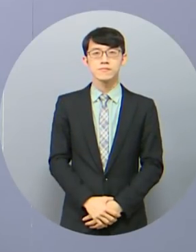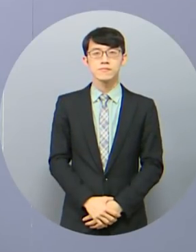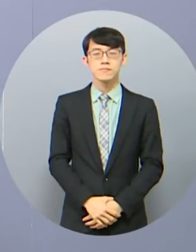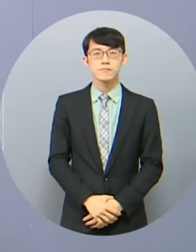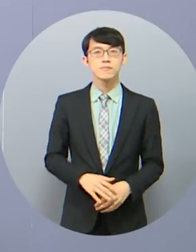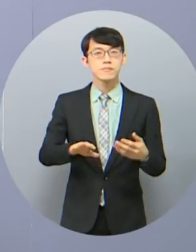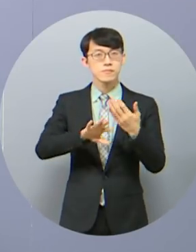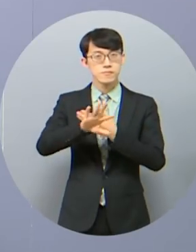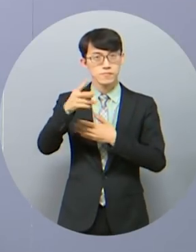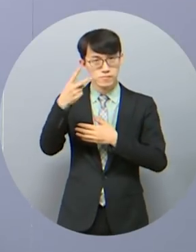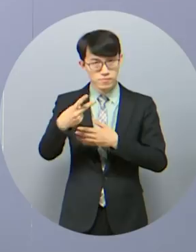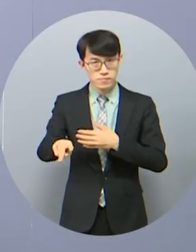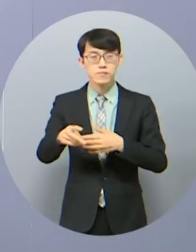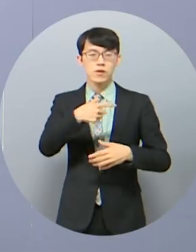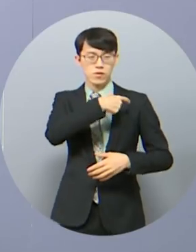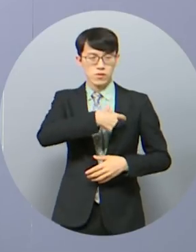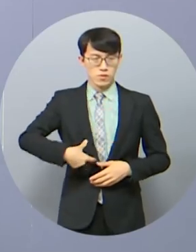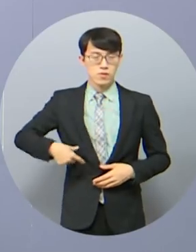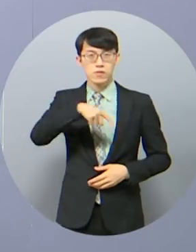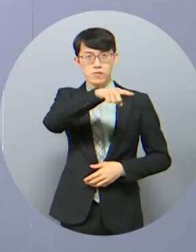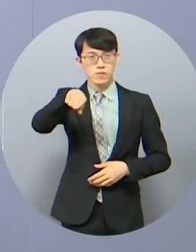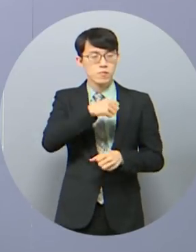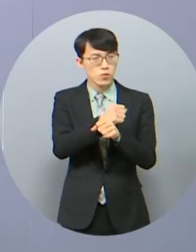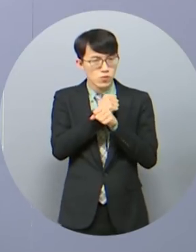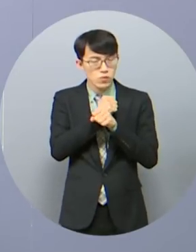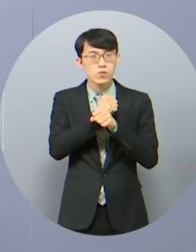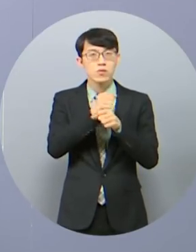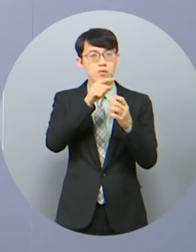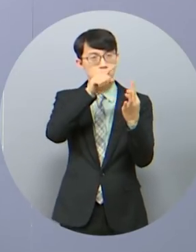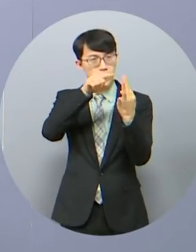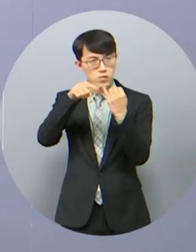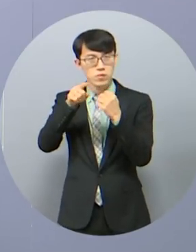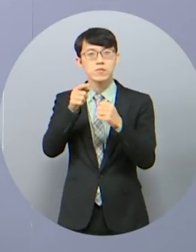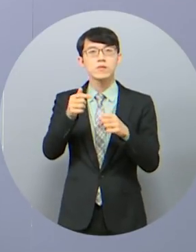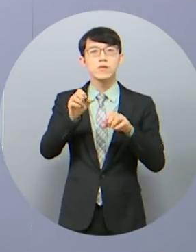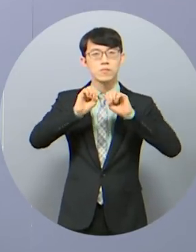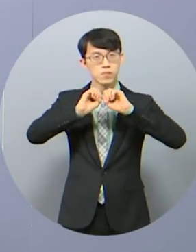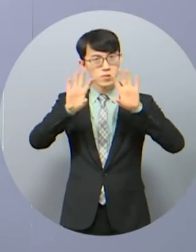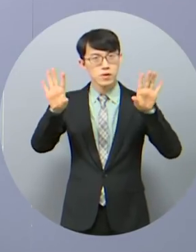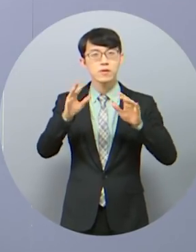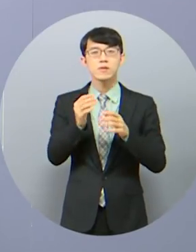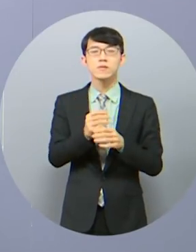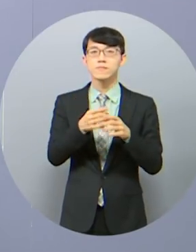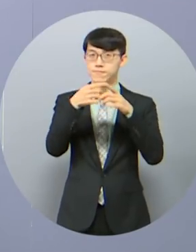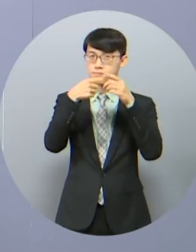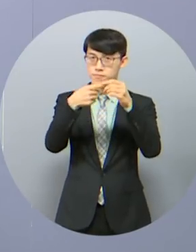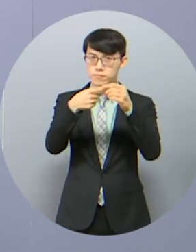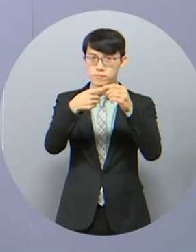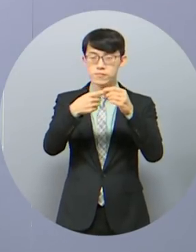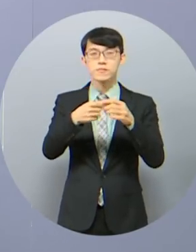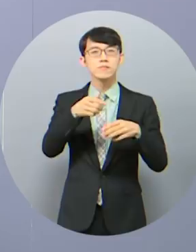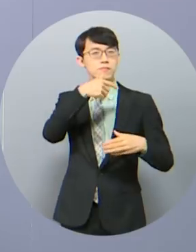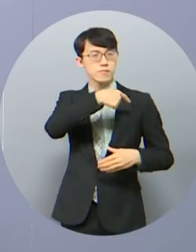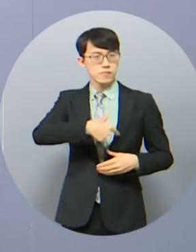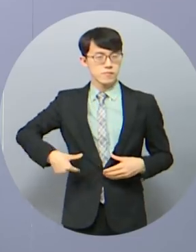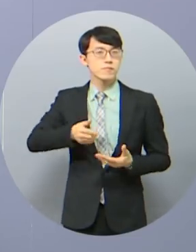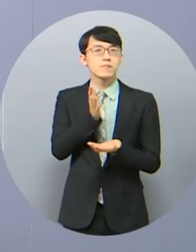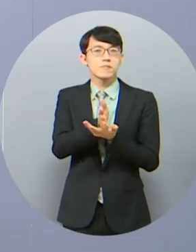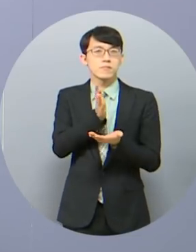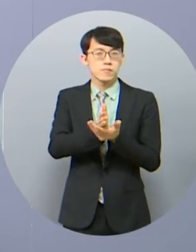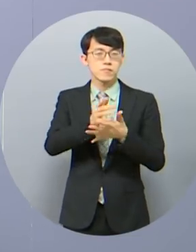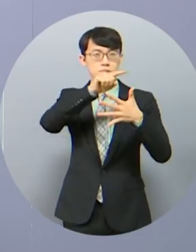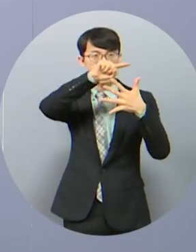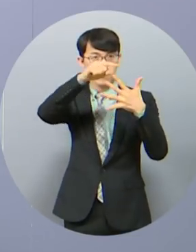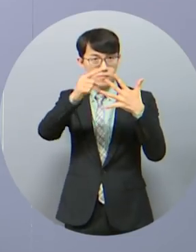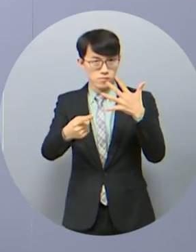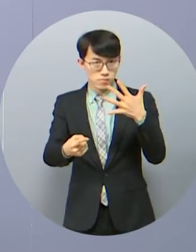另将有关候选人应行注意事项提出几点报告。一、候选人发表政见之次序